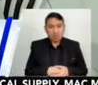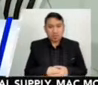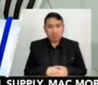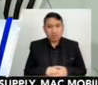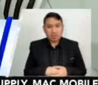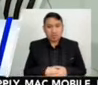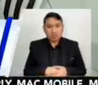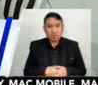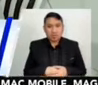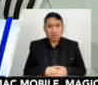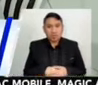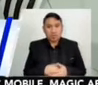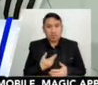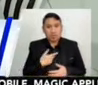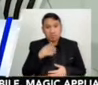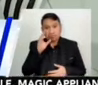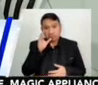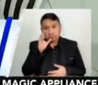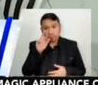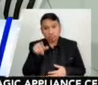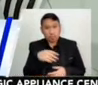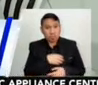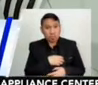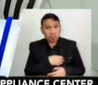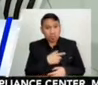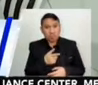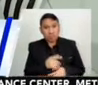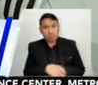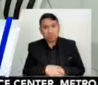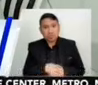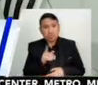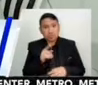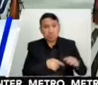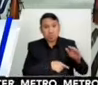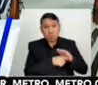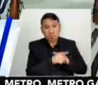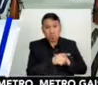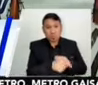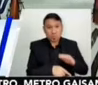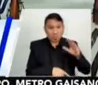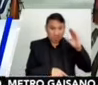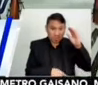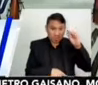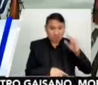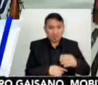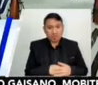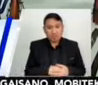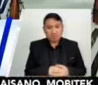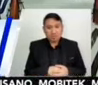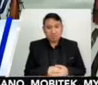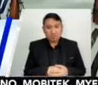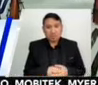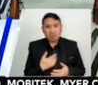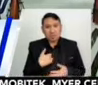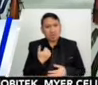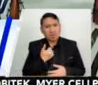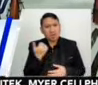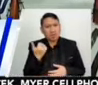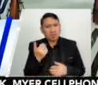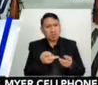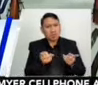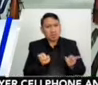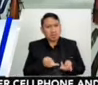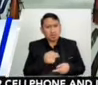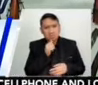kapulisan Ay nawala na tumakas na yung suspect iibang lugar ang pinagtaguan na